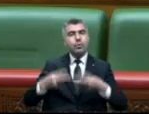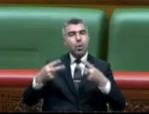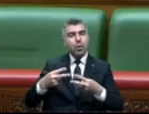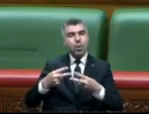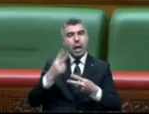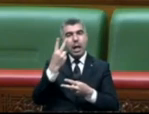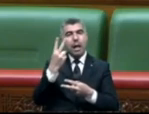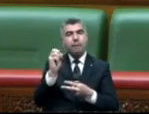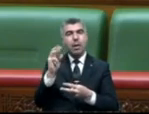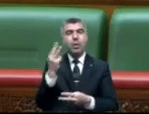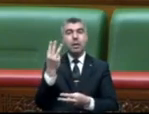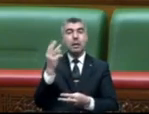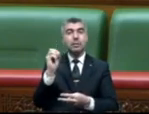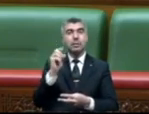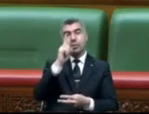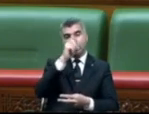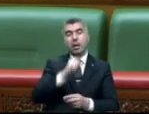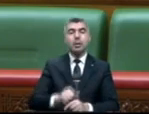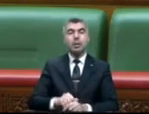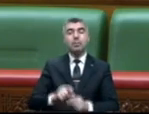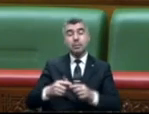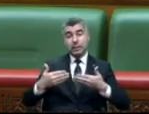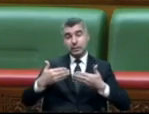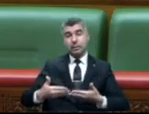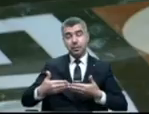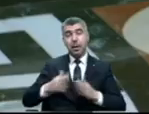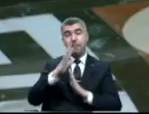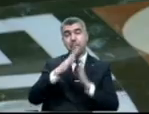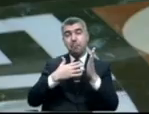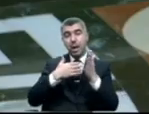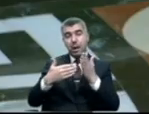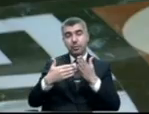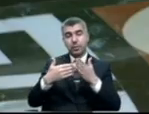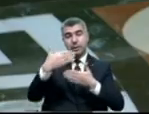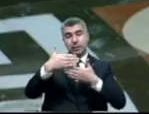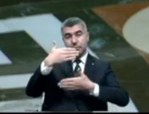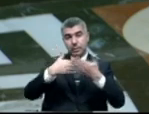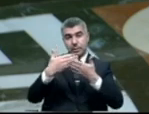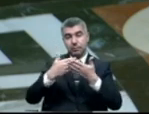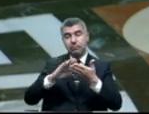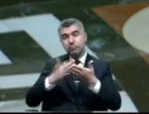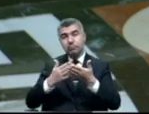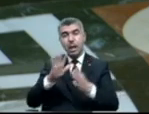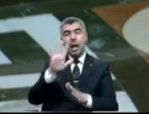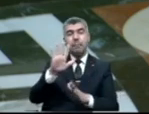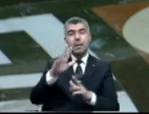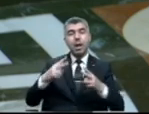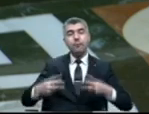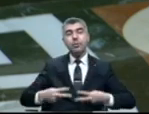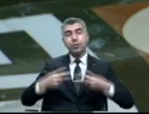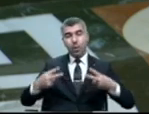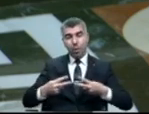أفق 2030 وتم لحد الآن برمجة والشروع في تنزيل 5 ديال